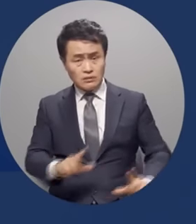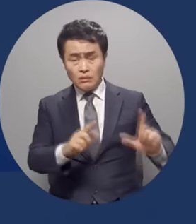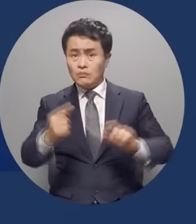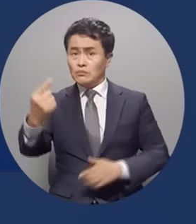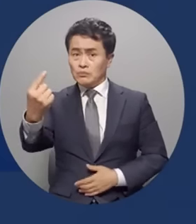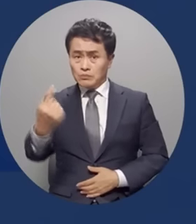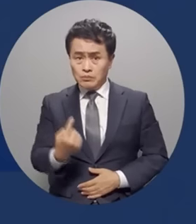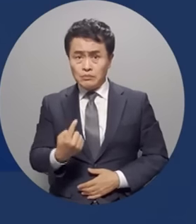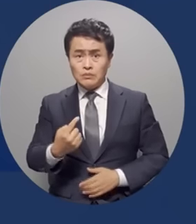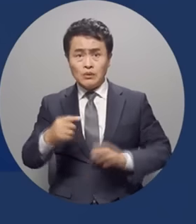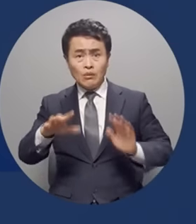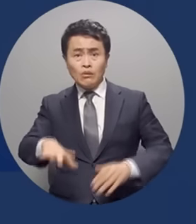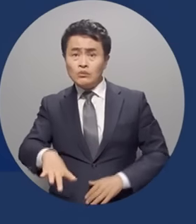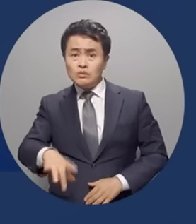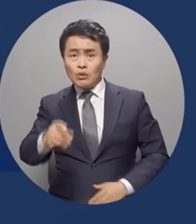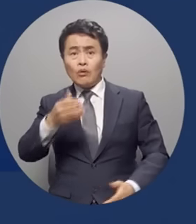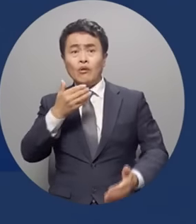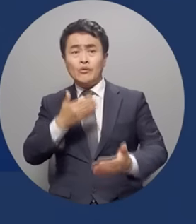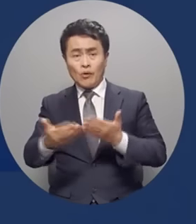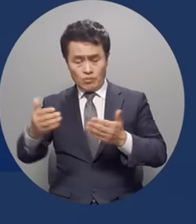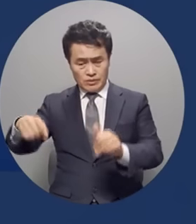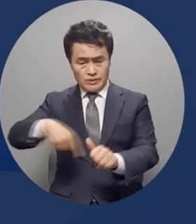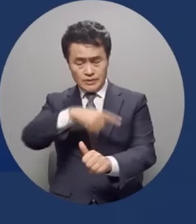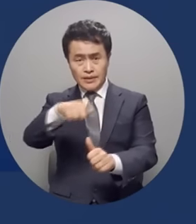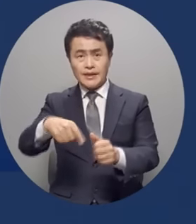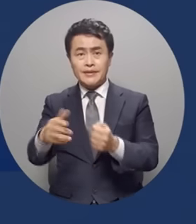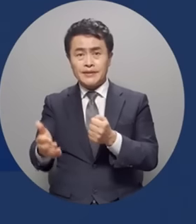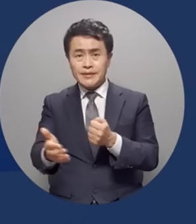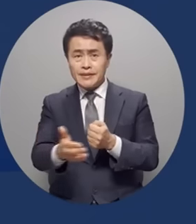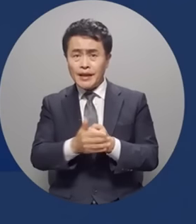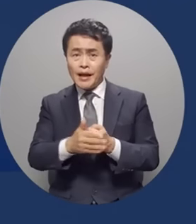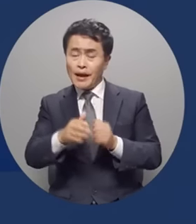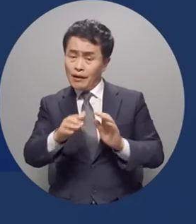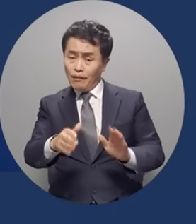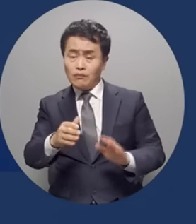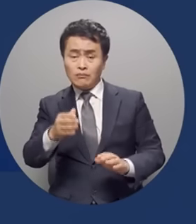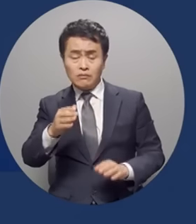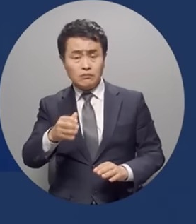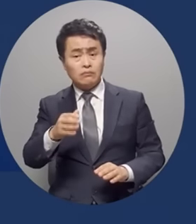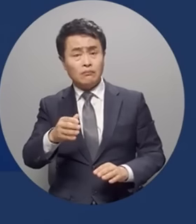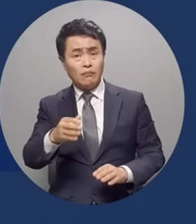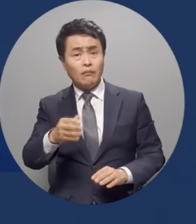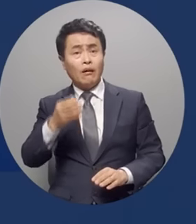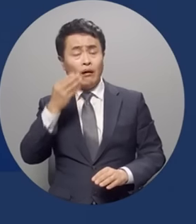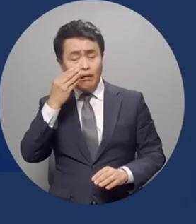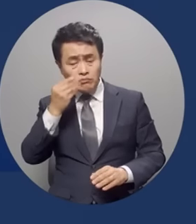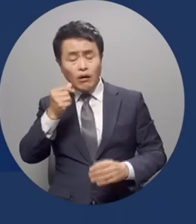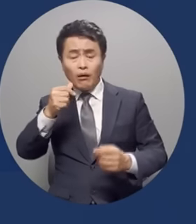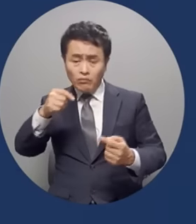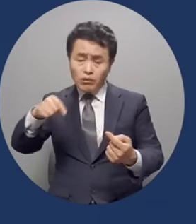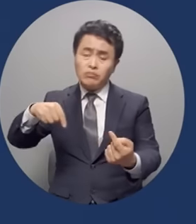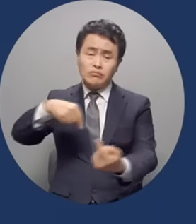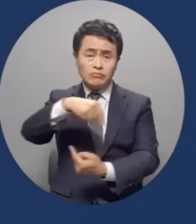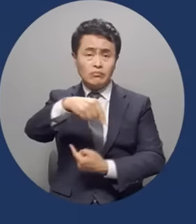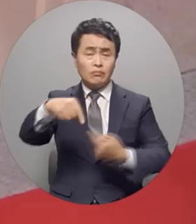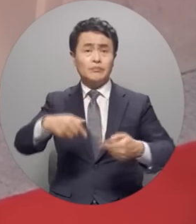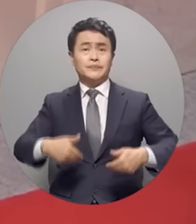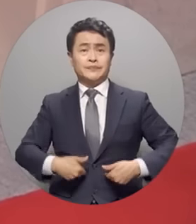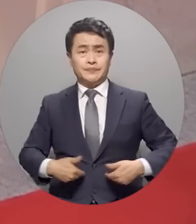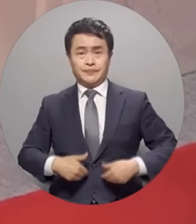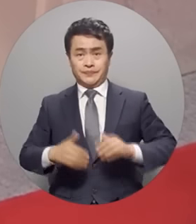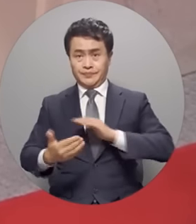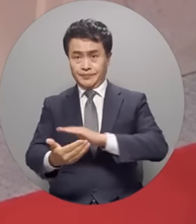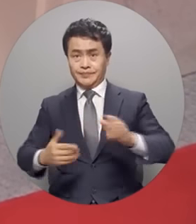살아오면서 처음 경험하는 상황이기 때문에 이게 좀 정상적으로 이렇게 기능을 해야 되지 않겠나